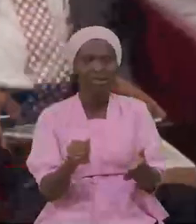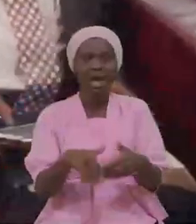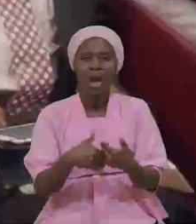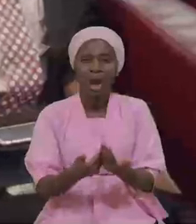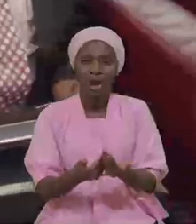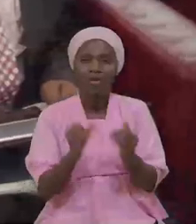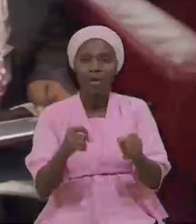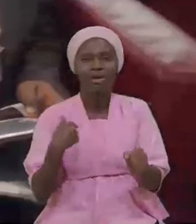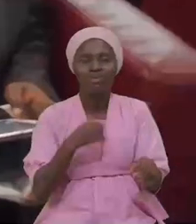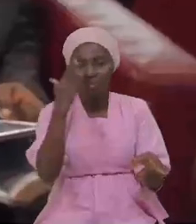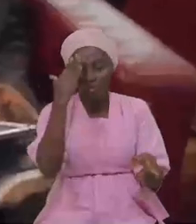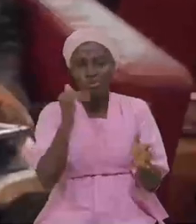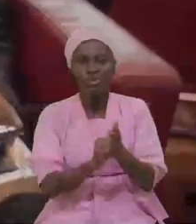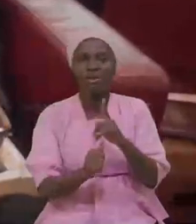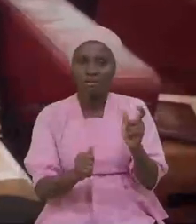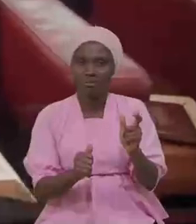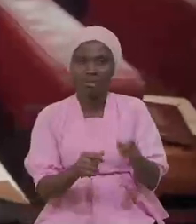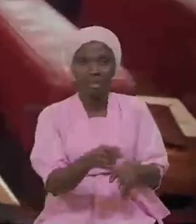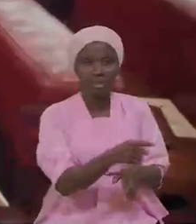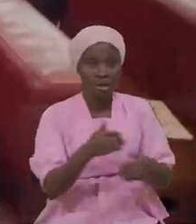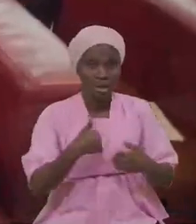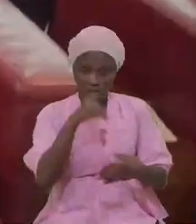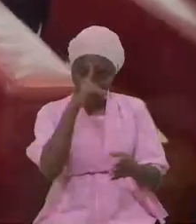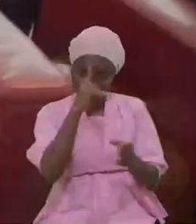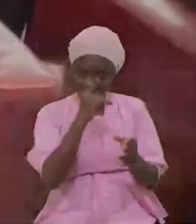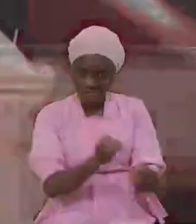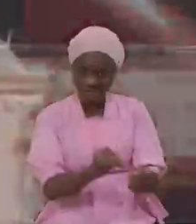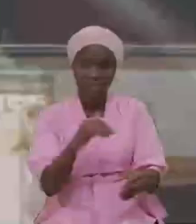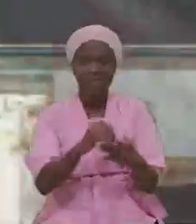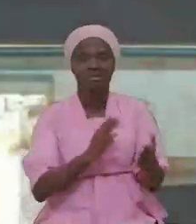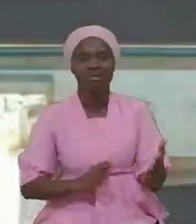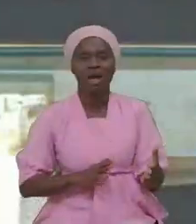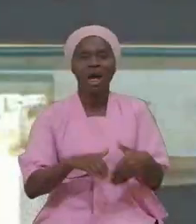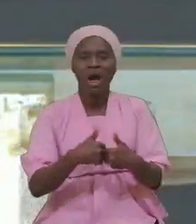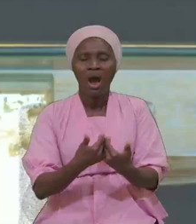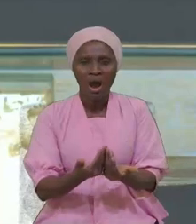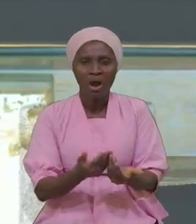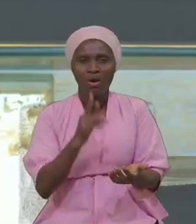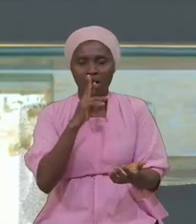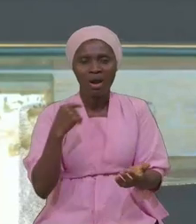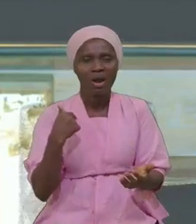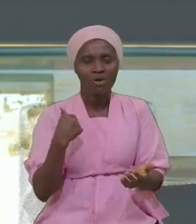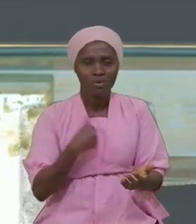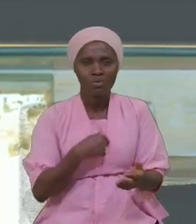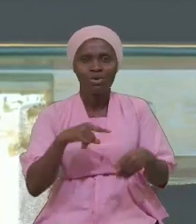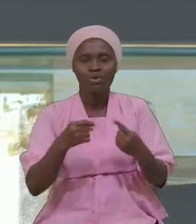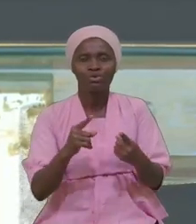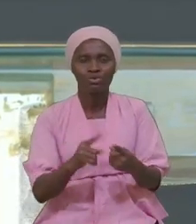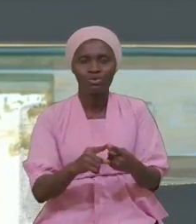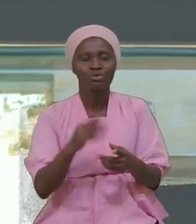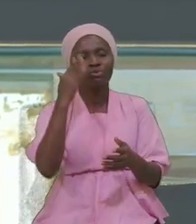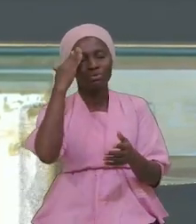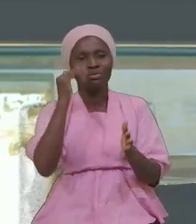pouvons-nous connaître cela? Ils avaient la foi en Christ. Comment pouvons-nous discerner cela? Quelle